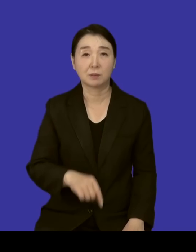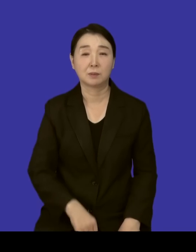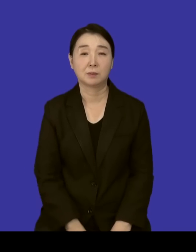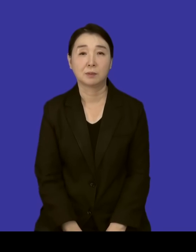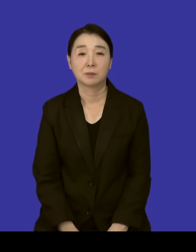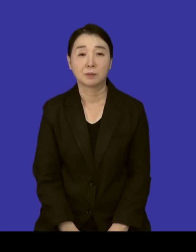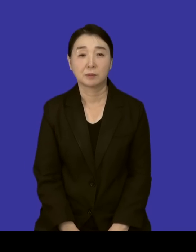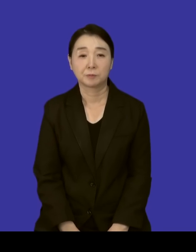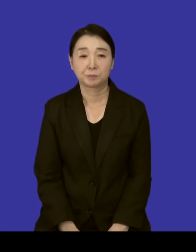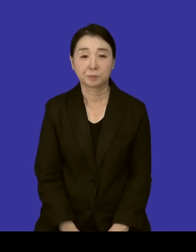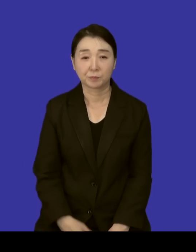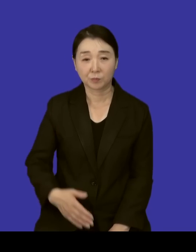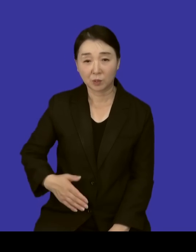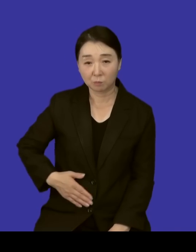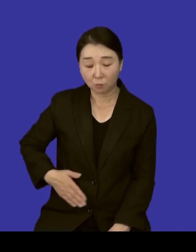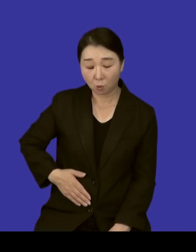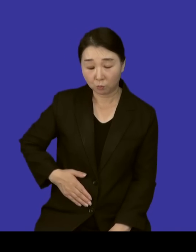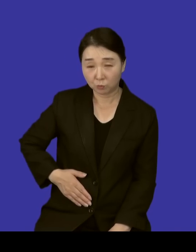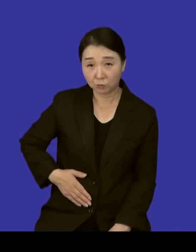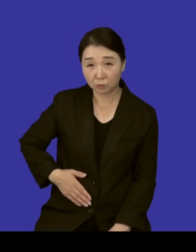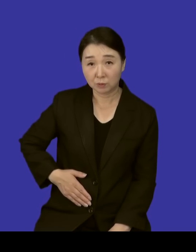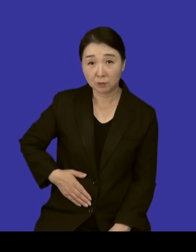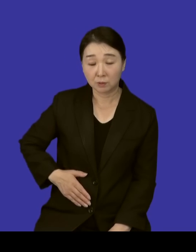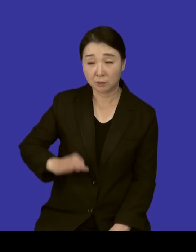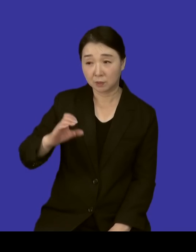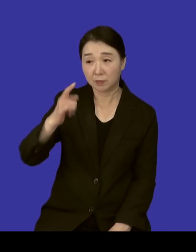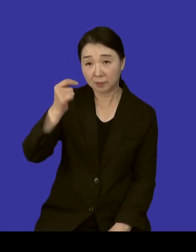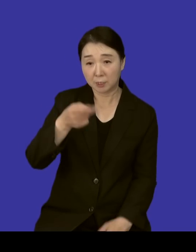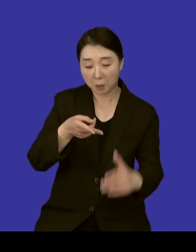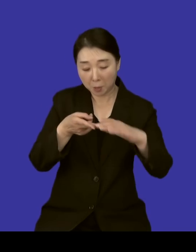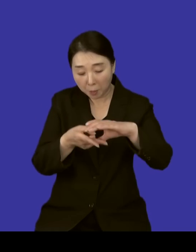내려가지고 복부 CT를 찍으러 갔더니 예.